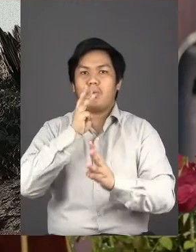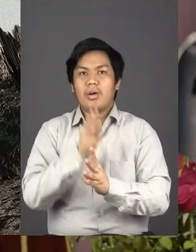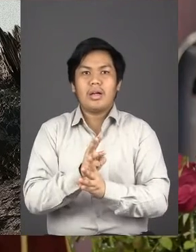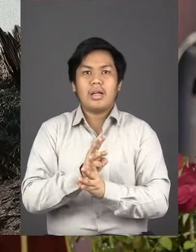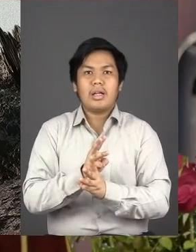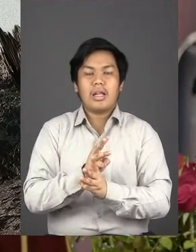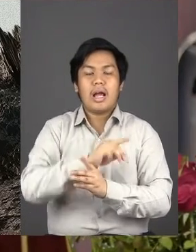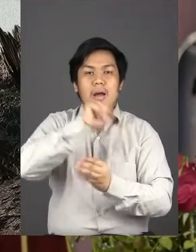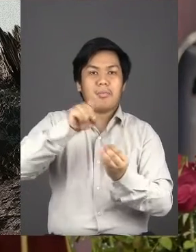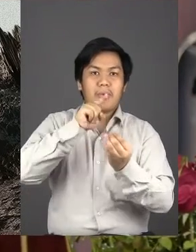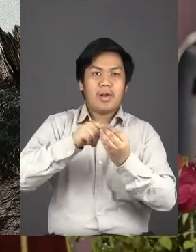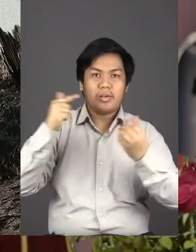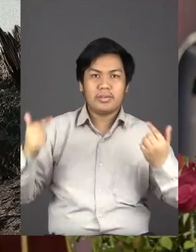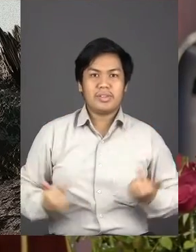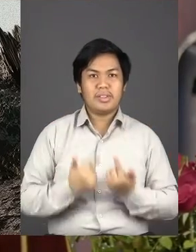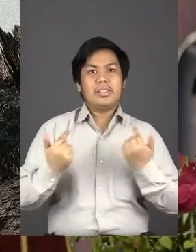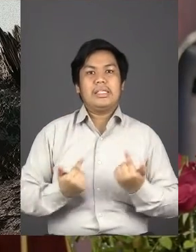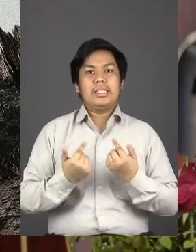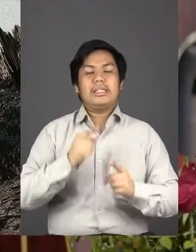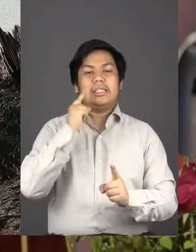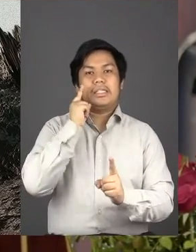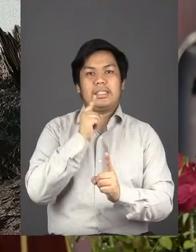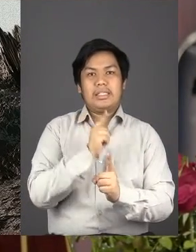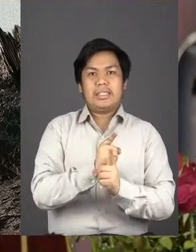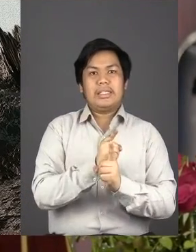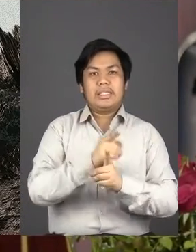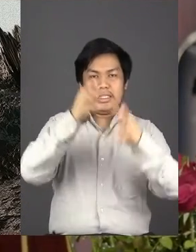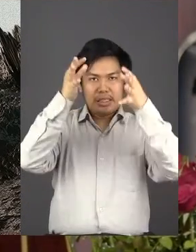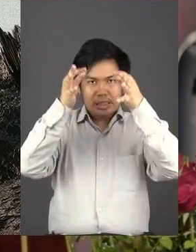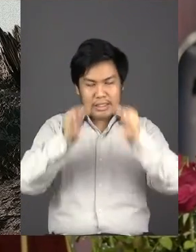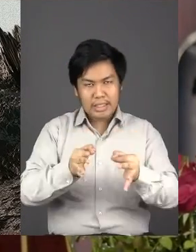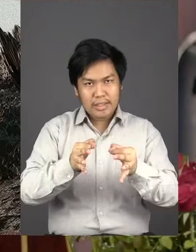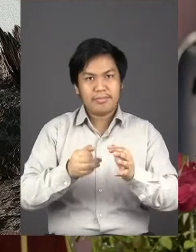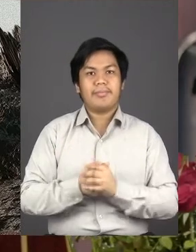concerning sin and righteousness and judgment.